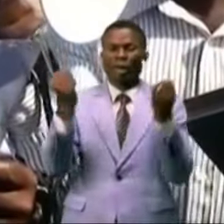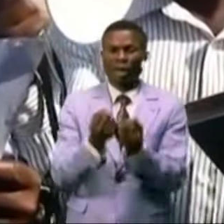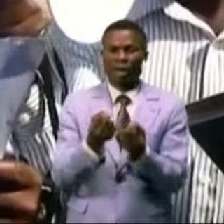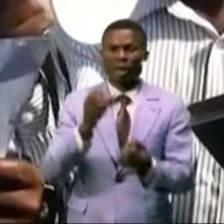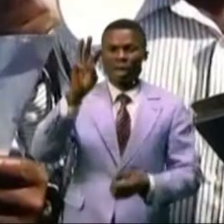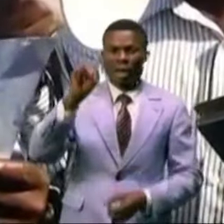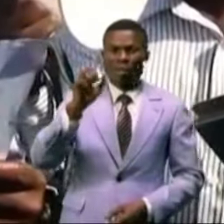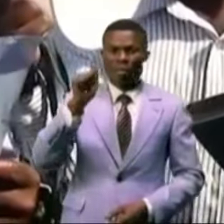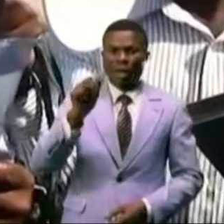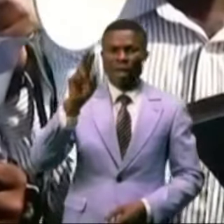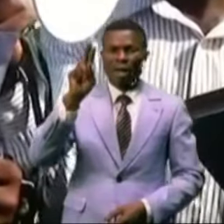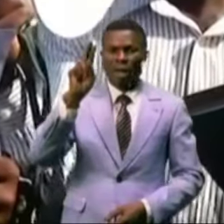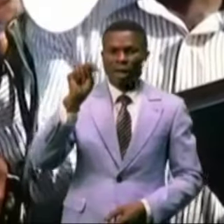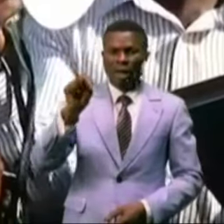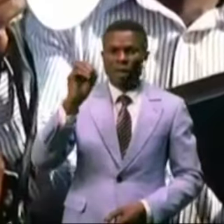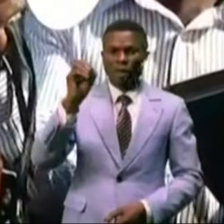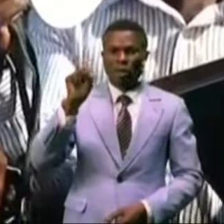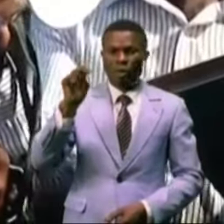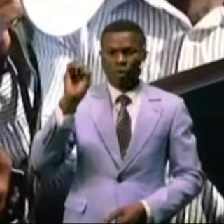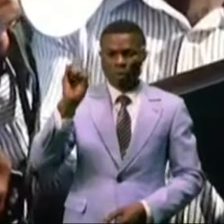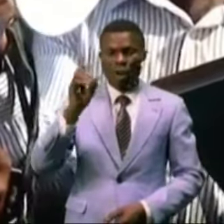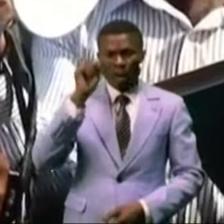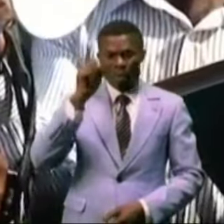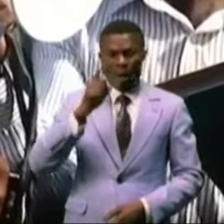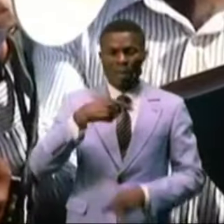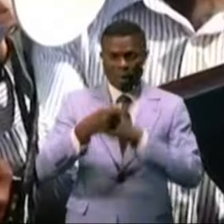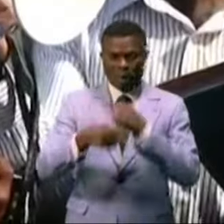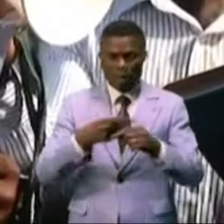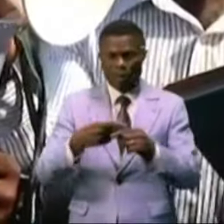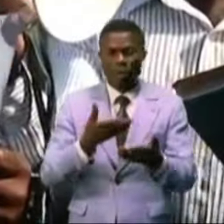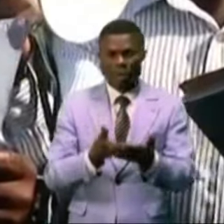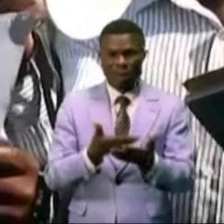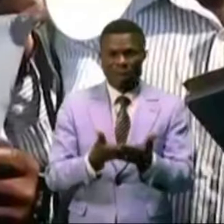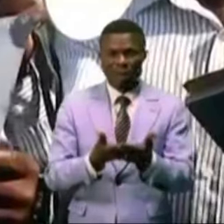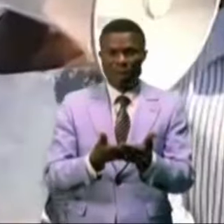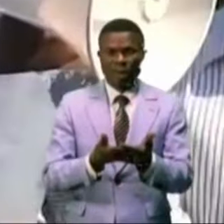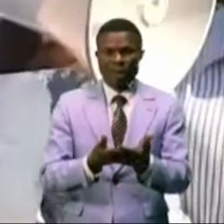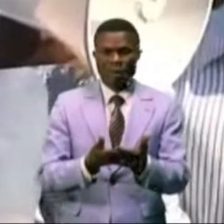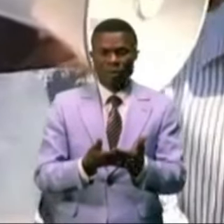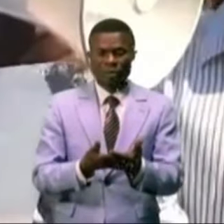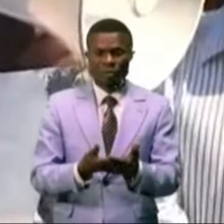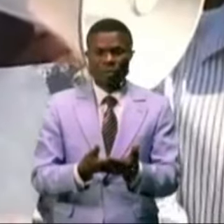Lithium dont les premiers pas rassurent.